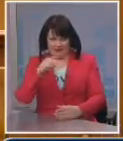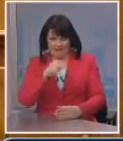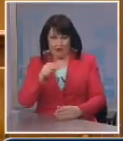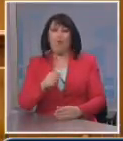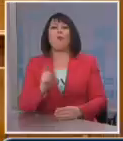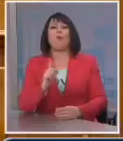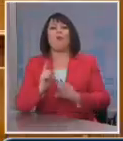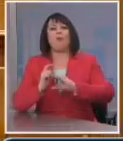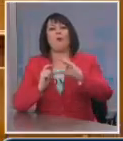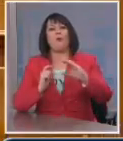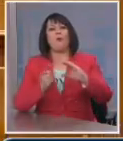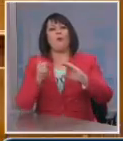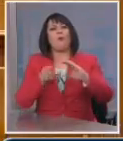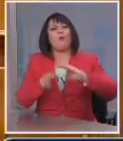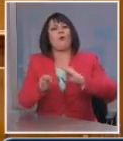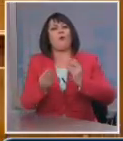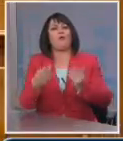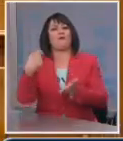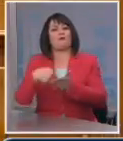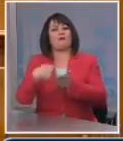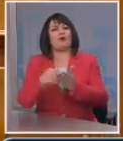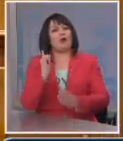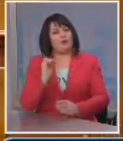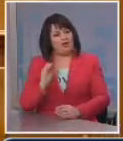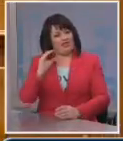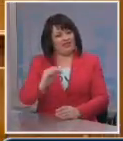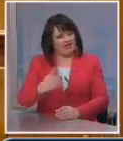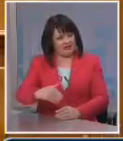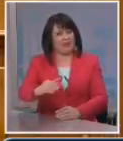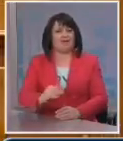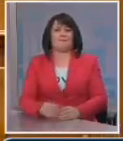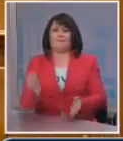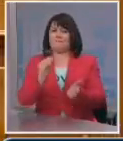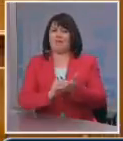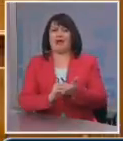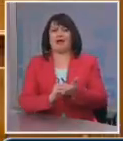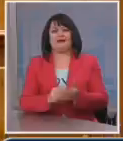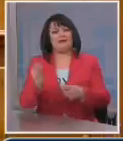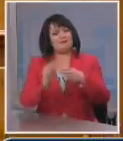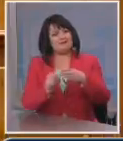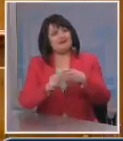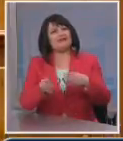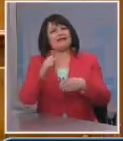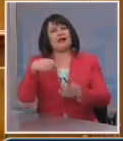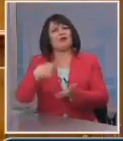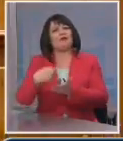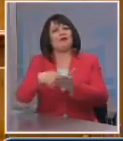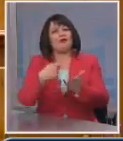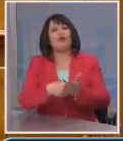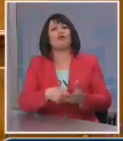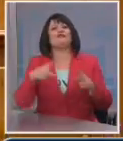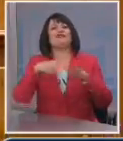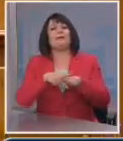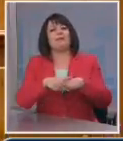διότι το πακέτο των έμεσων φόρων δεν έχει έρθει ακόμα. Θα έρθει αυτό, θα ξαναέρθετε να ψηφίσετε και τους έμεσους φόρους και το Ταμείο